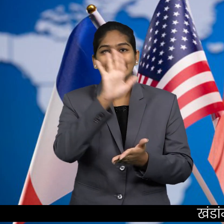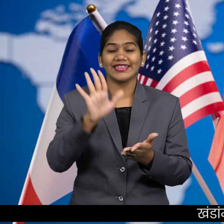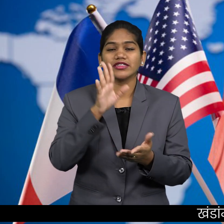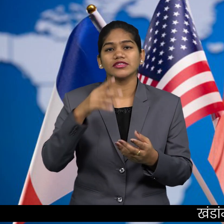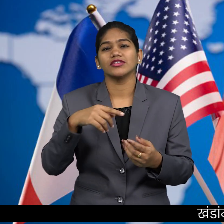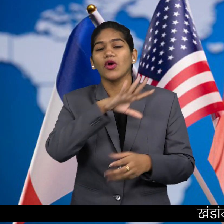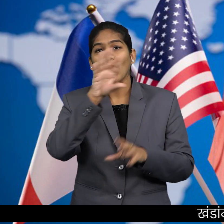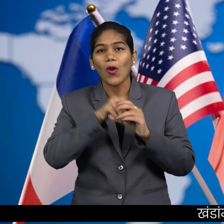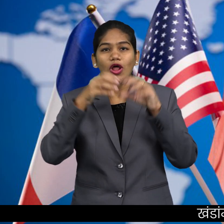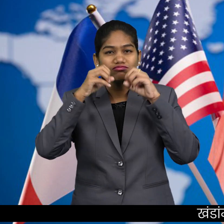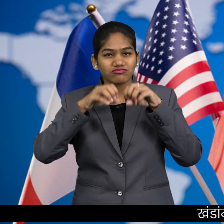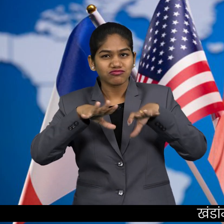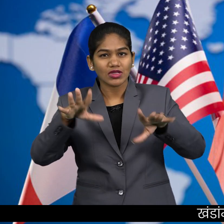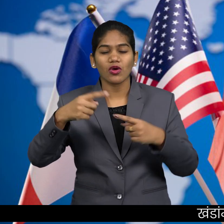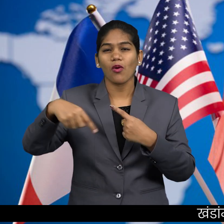खंडांमध्ये फिरवलेले.